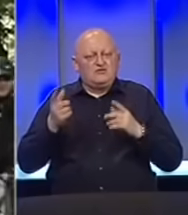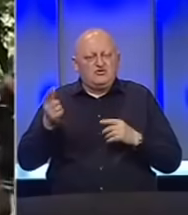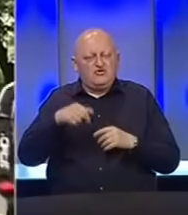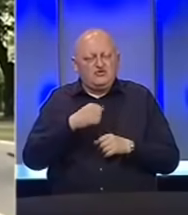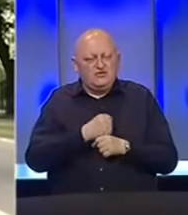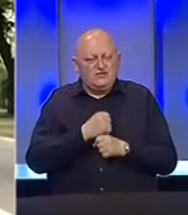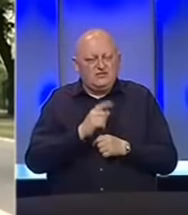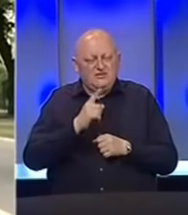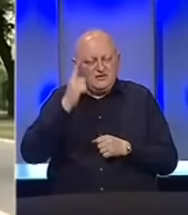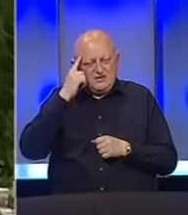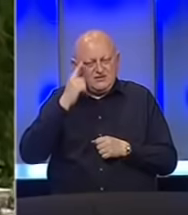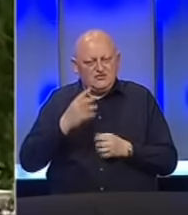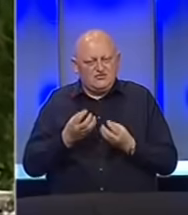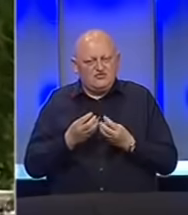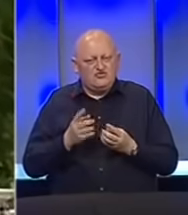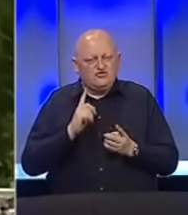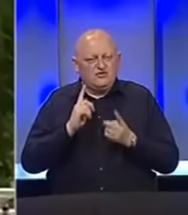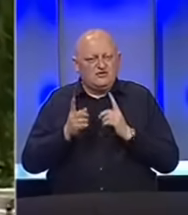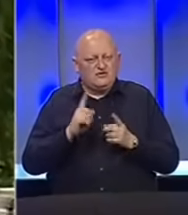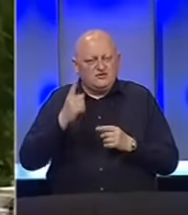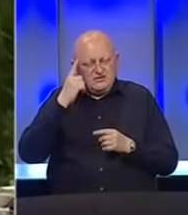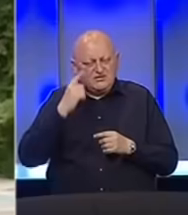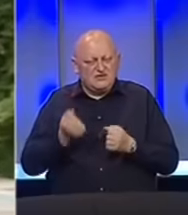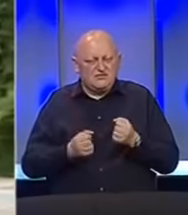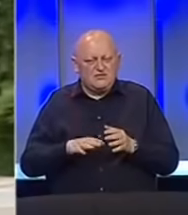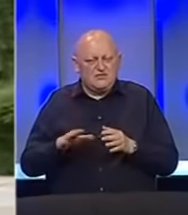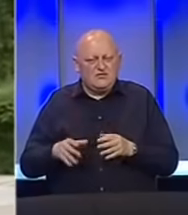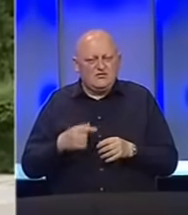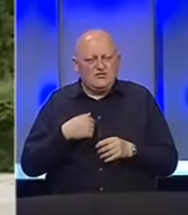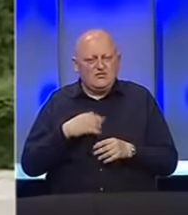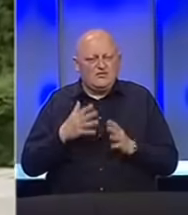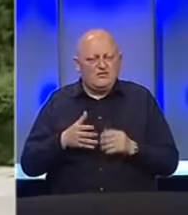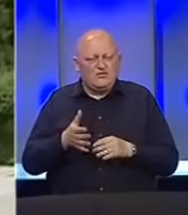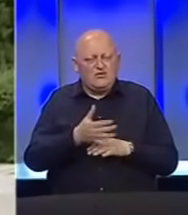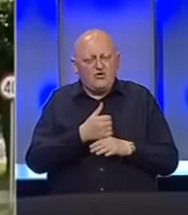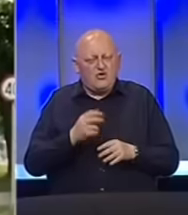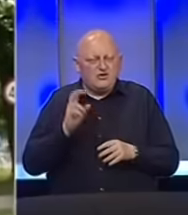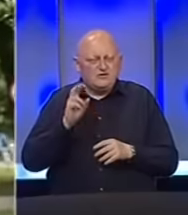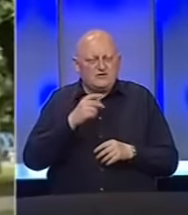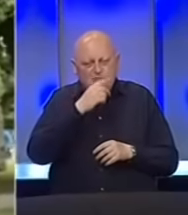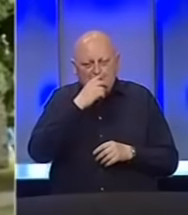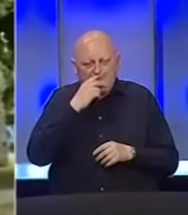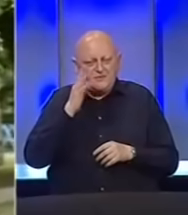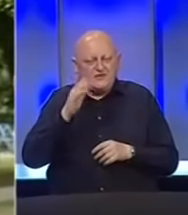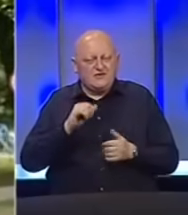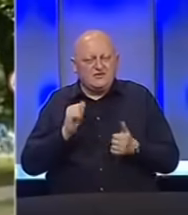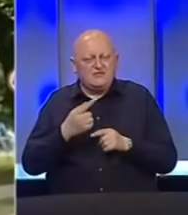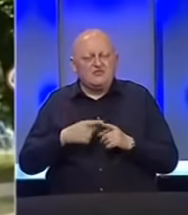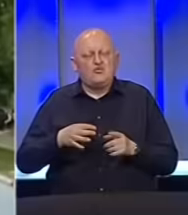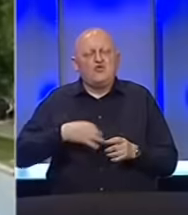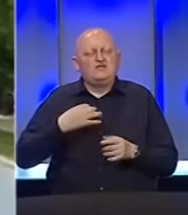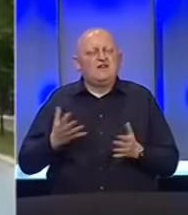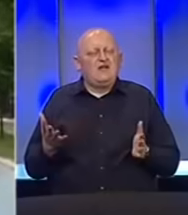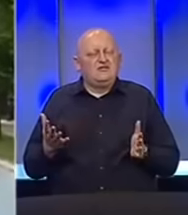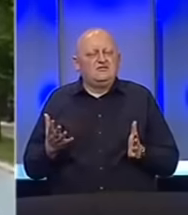do posla, ne razmišljam o gužvi u saobraćaju, ne razmišljam o parkingu. Pa nekada koristim tramvaj. Pa idem prvenstveno zbog zdravlja,